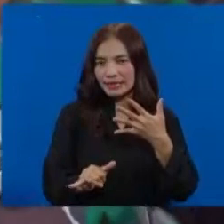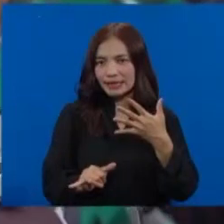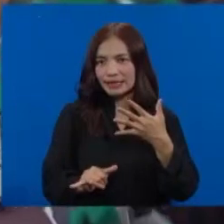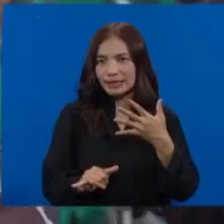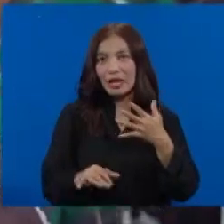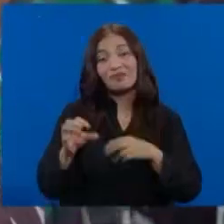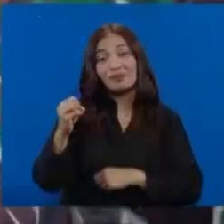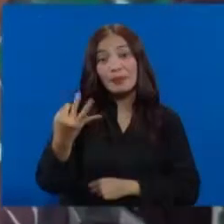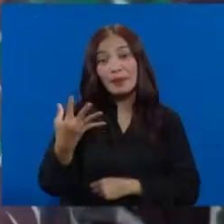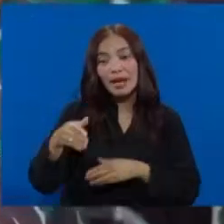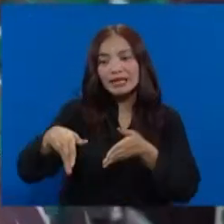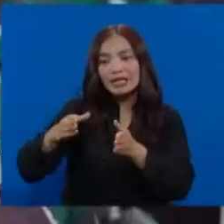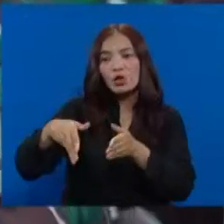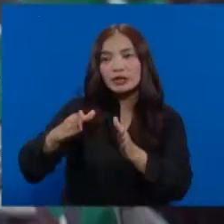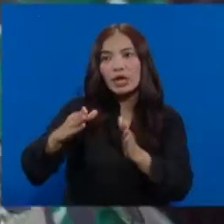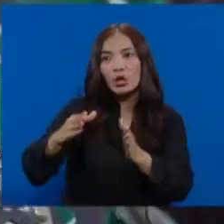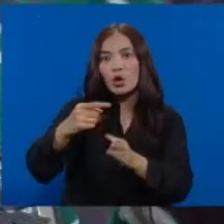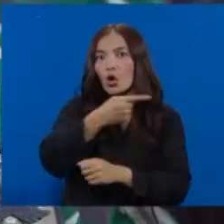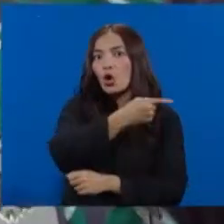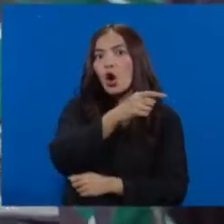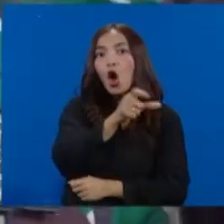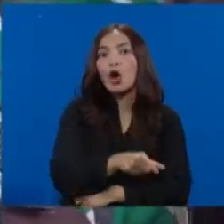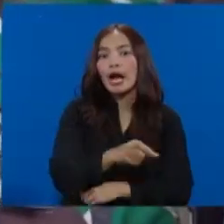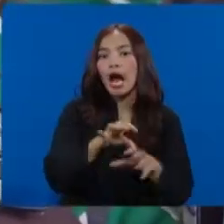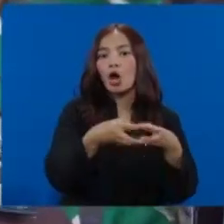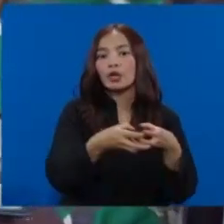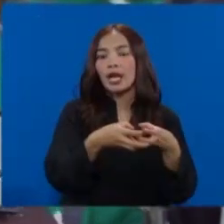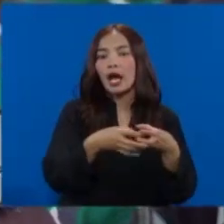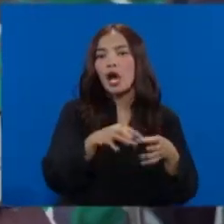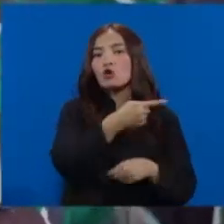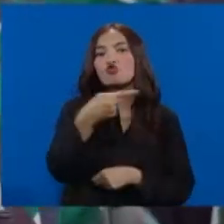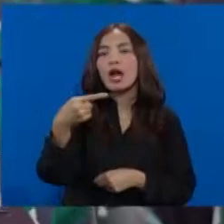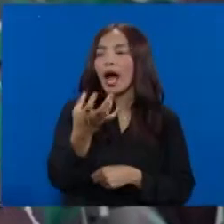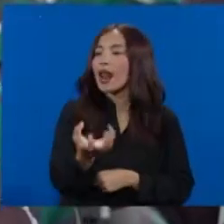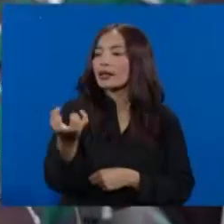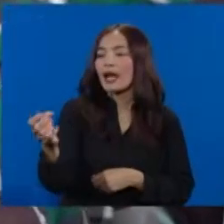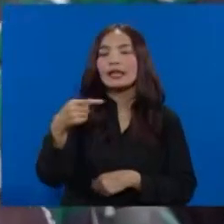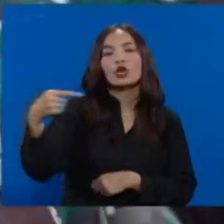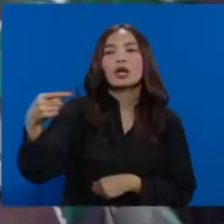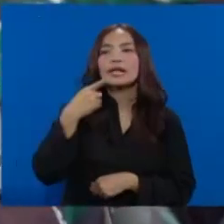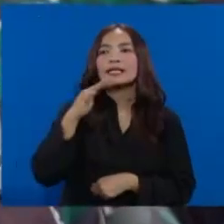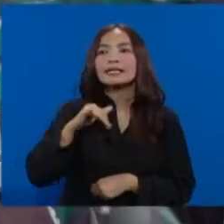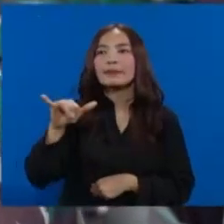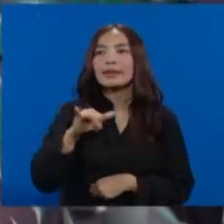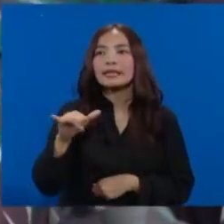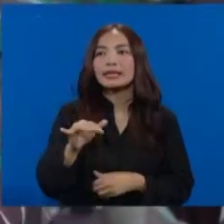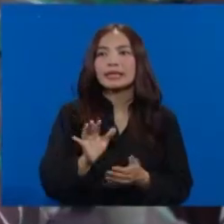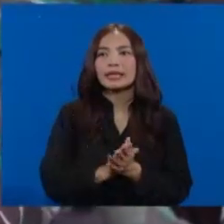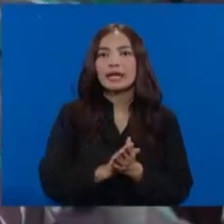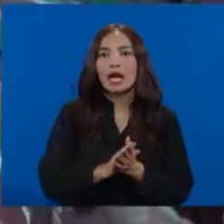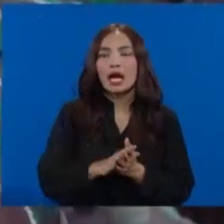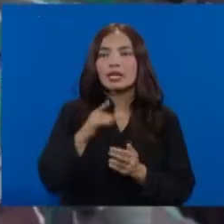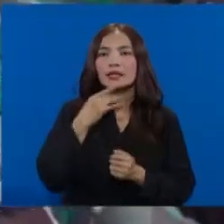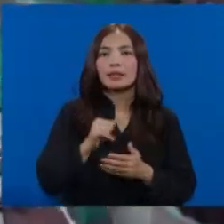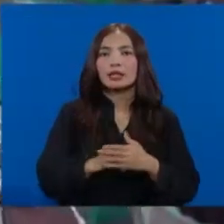Ada beberapa ruas yang ternyata kurang orang. Ada peralatan yang kurang seperti alat metal detektor yang